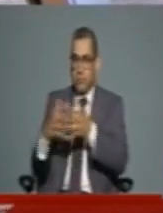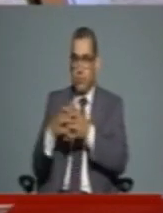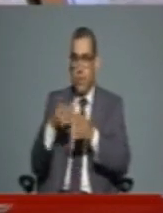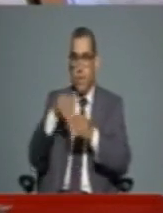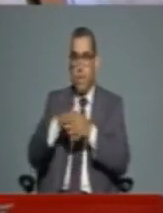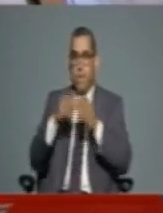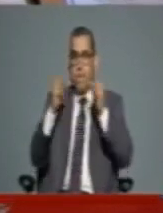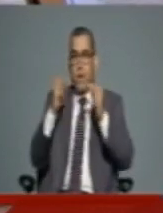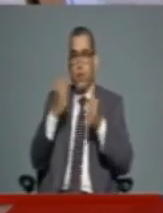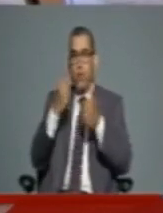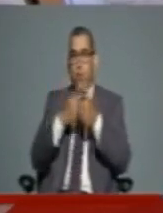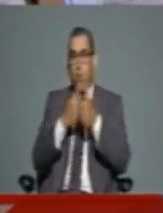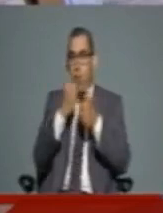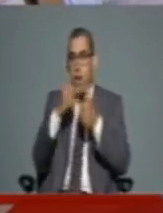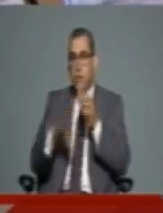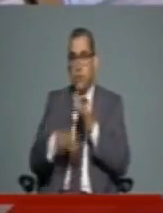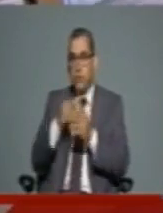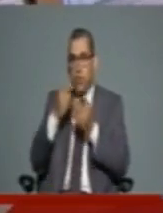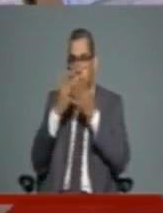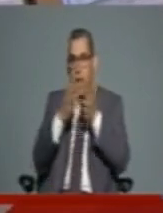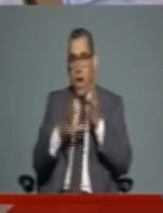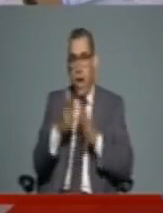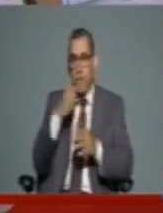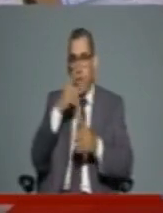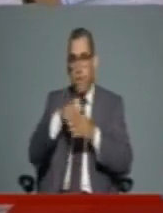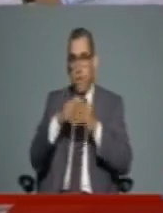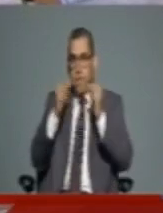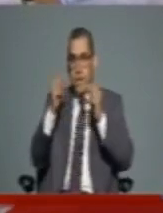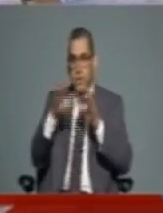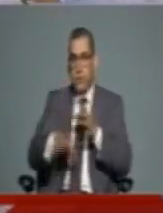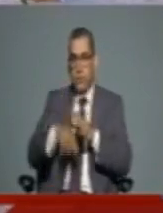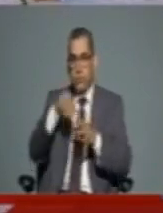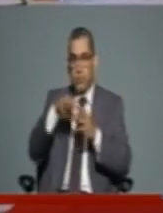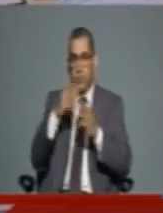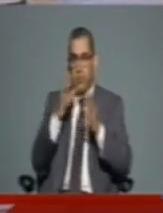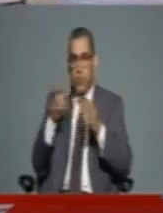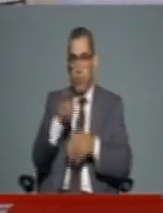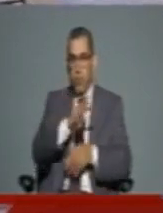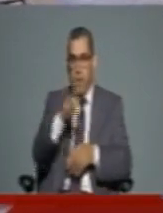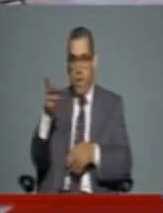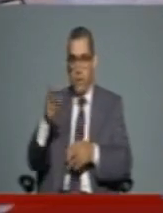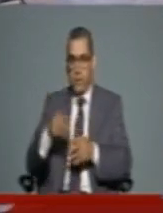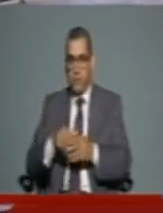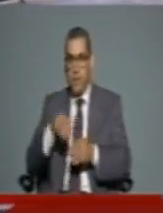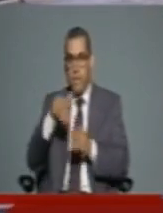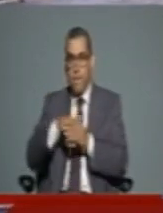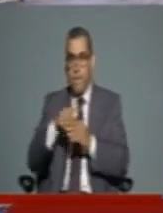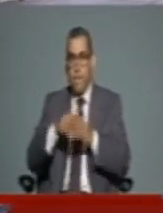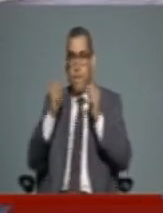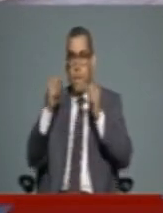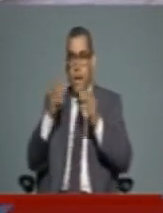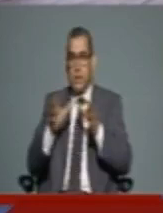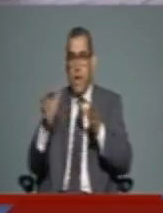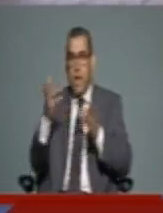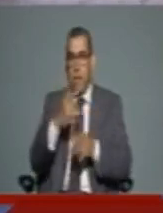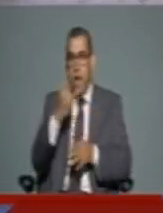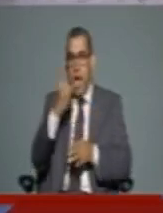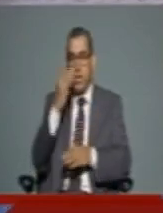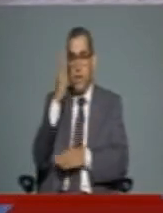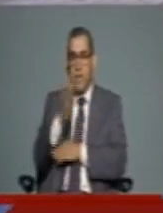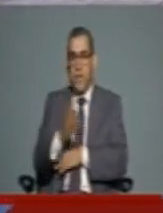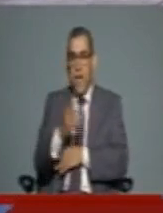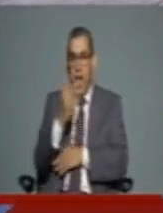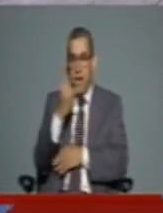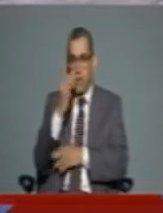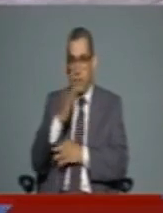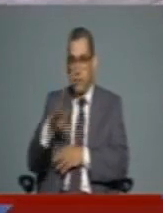الواحد بيتكلف، هو كل مخزن، مش مخزن يعني مخزن، مخازن على 10 فدان، لما بتكلم على